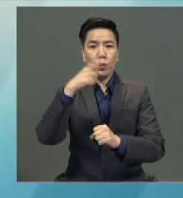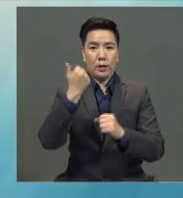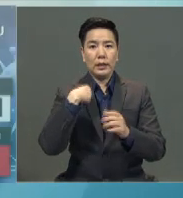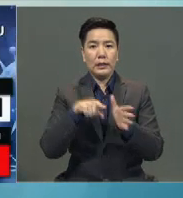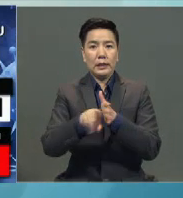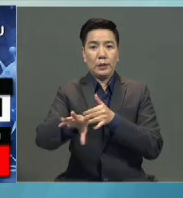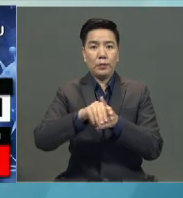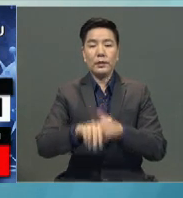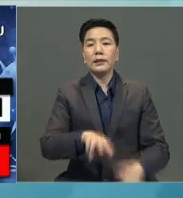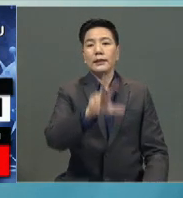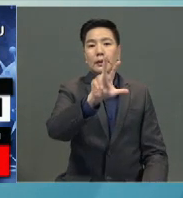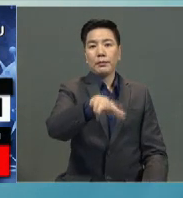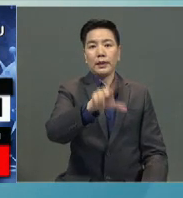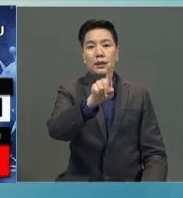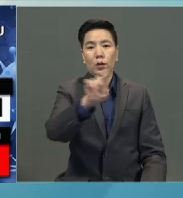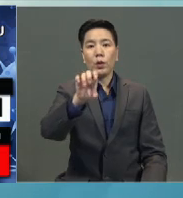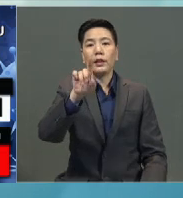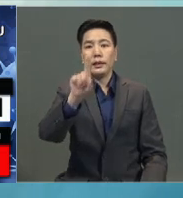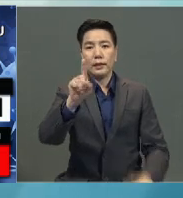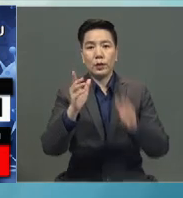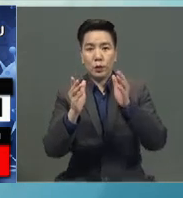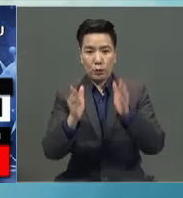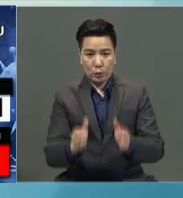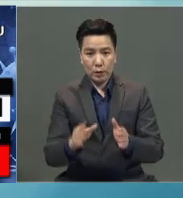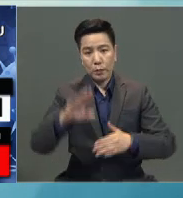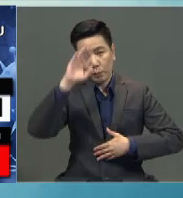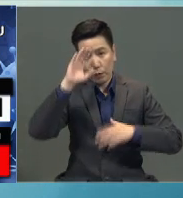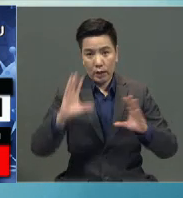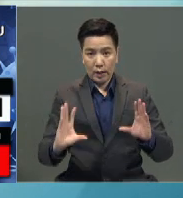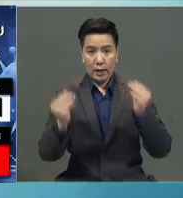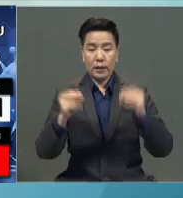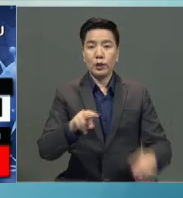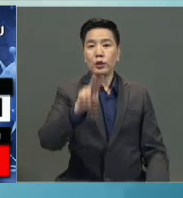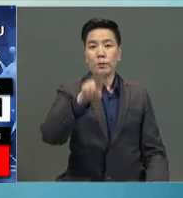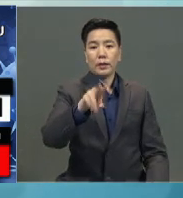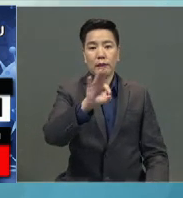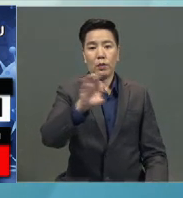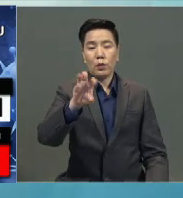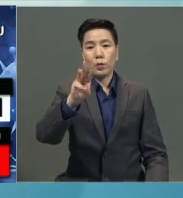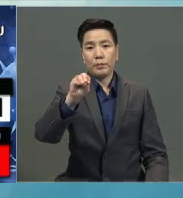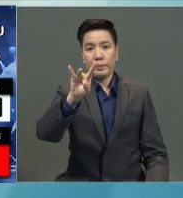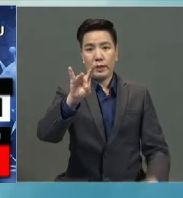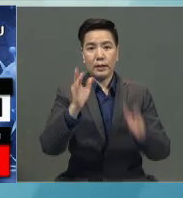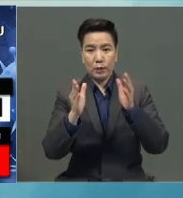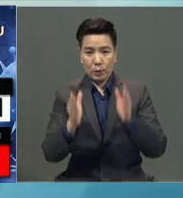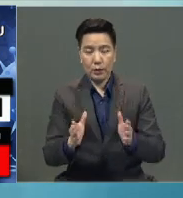รายทั้งหมดเดี๋ยวรายละเอียดเป็นอย่างไรเดี๋ยวผมบอกเพิ่มเติมนะครับตอนนี้มาเอาภาพรวมก่อนผู้ป่วยยืนยันสะสมอยู่ที่3101แล้วก็หายป่วยแล้วนะครับ2968